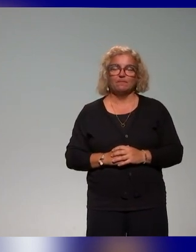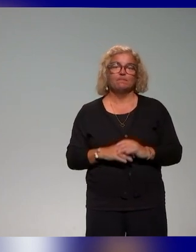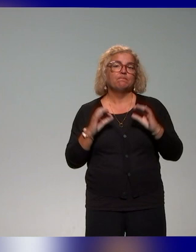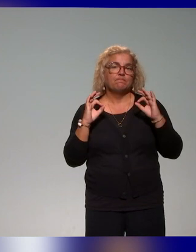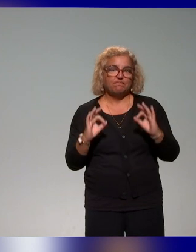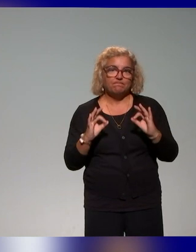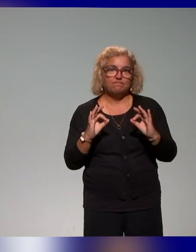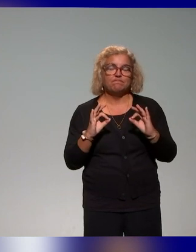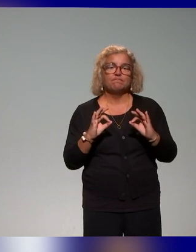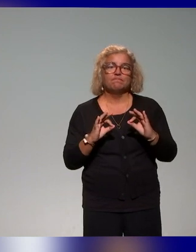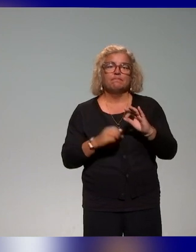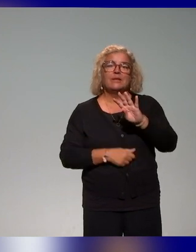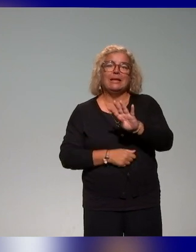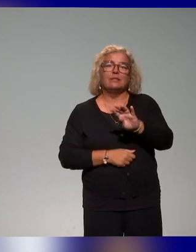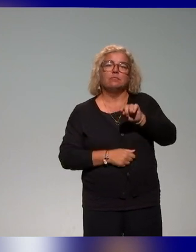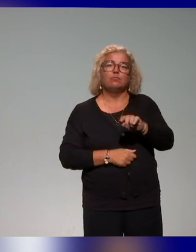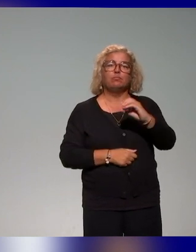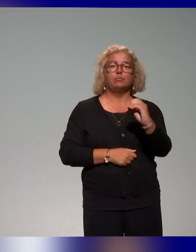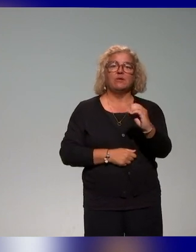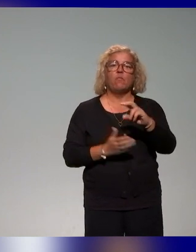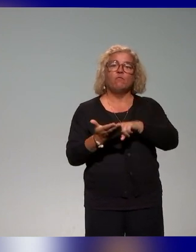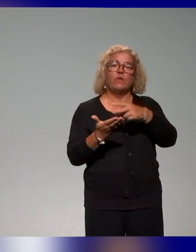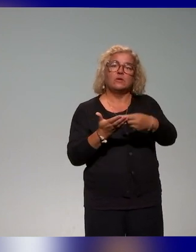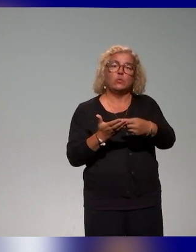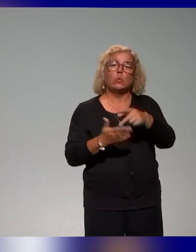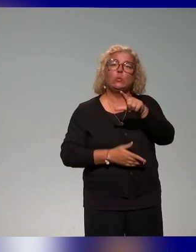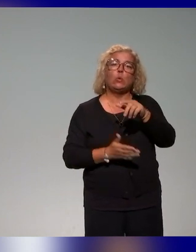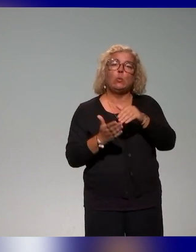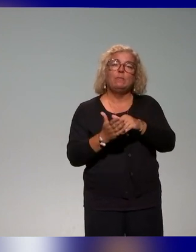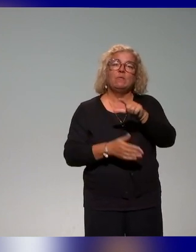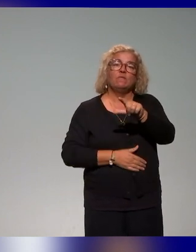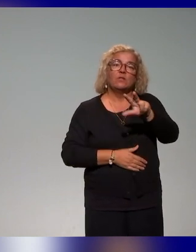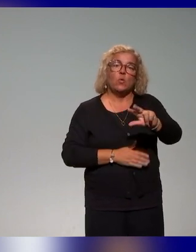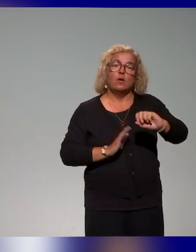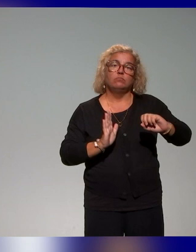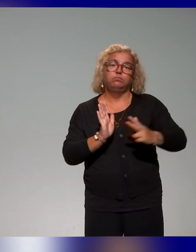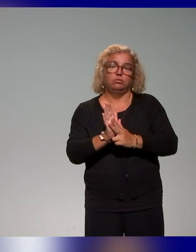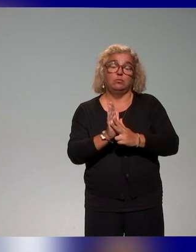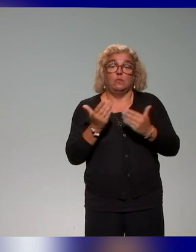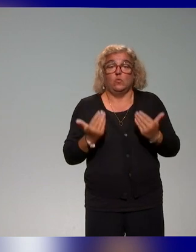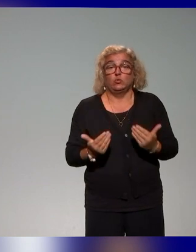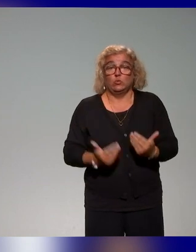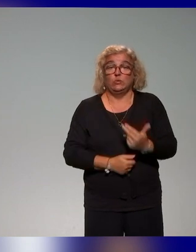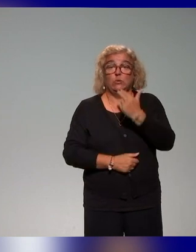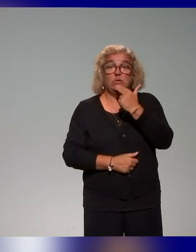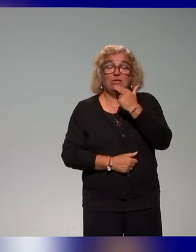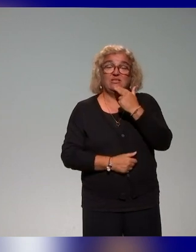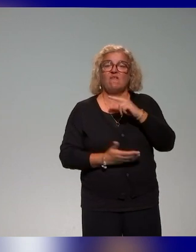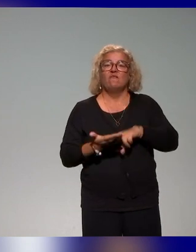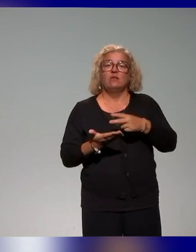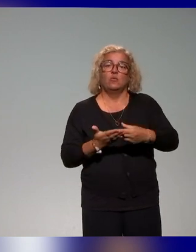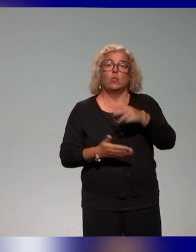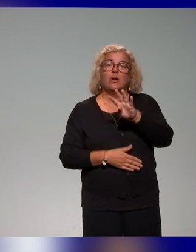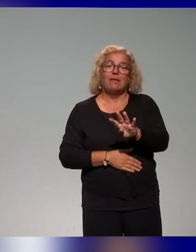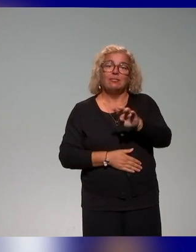pour la version 4.0 en 2023. On utilise aujourd'hui la version 4.1 qui a été citée par Pierre